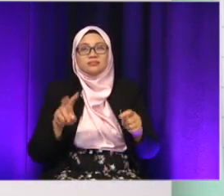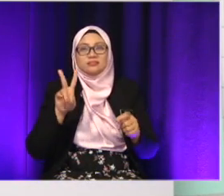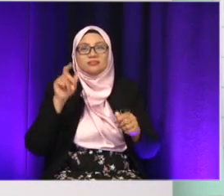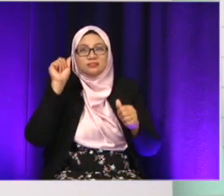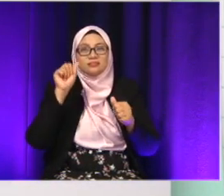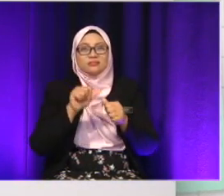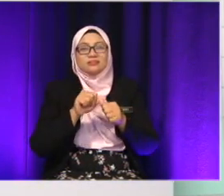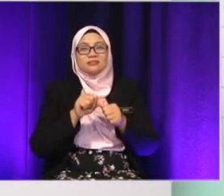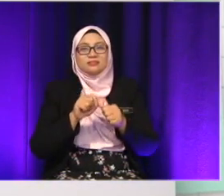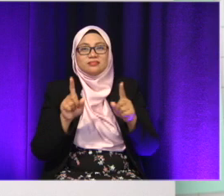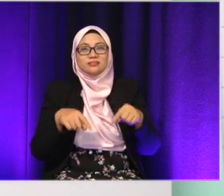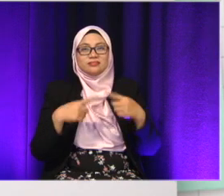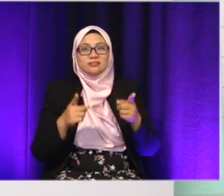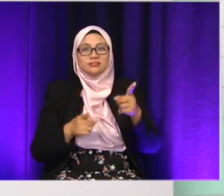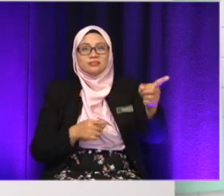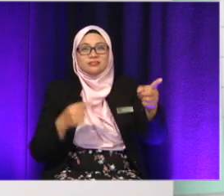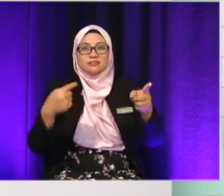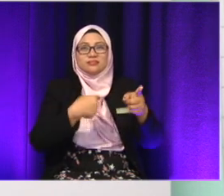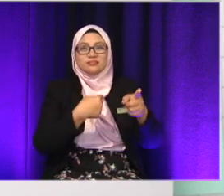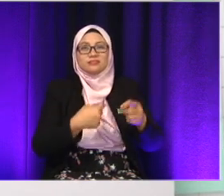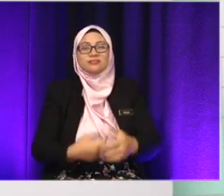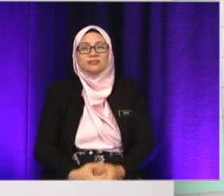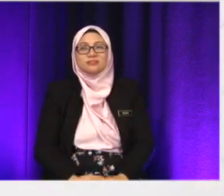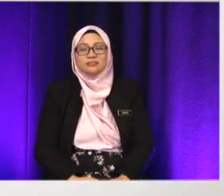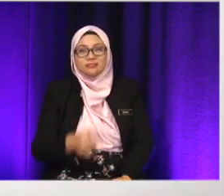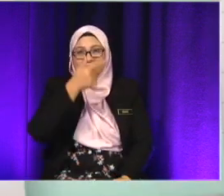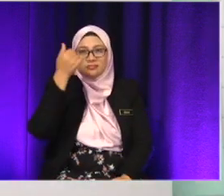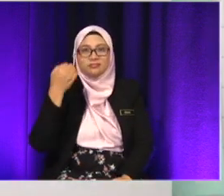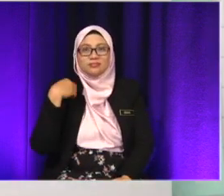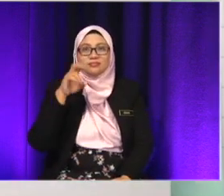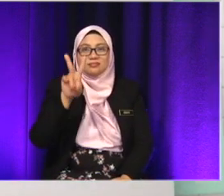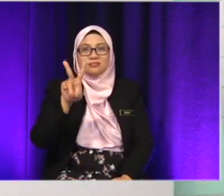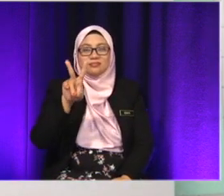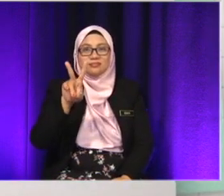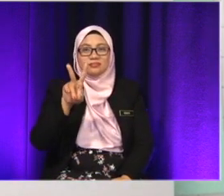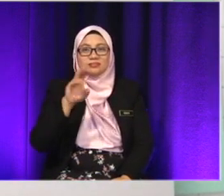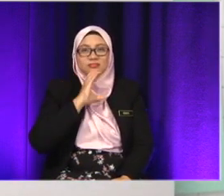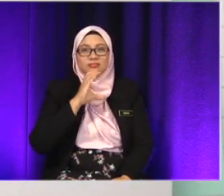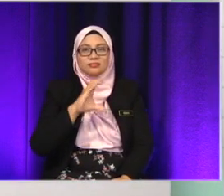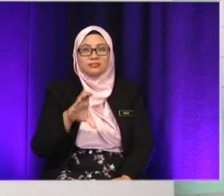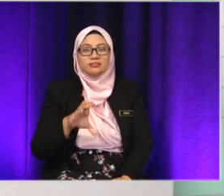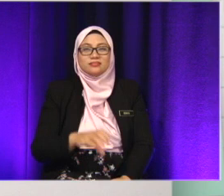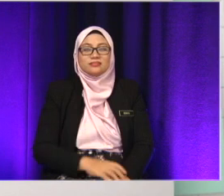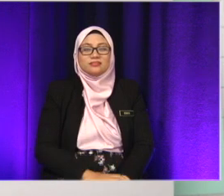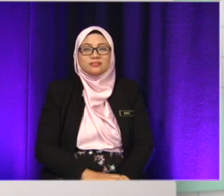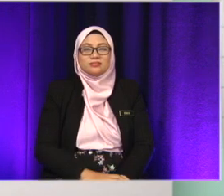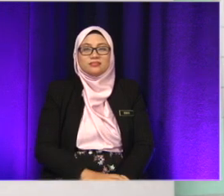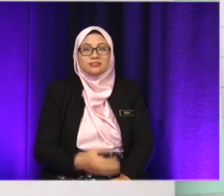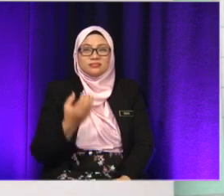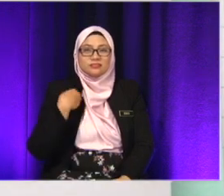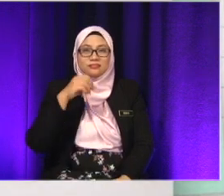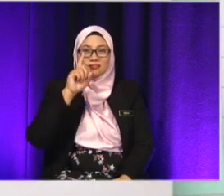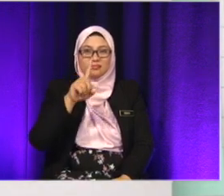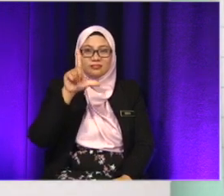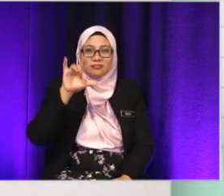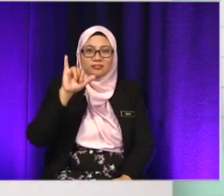Dia ke sana dan ke sini. Alright. Yang ni sebab apa? Dia ada dua liang cecair sini. Okey, sorry. Liang cecair sini. Yang ini ada satu liang